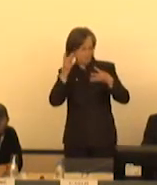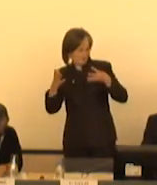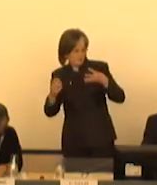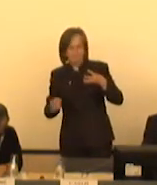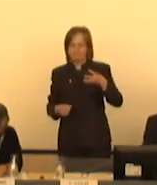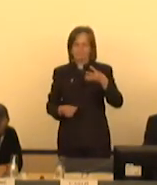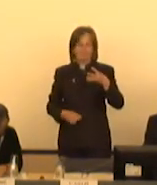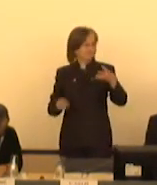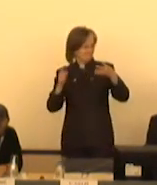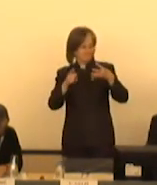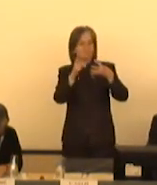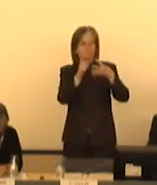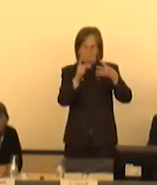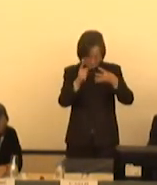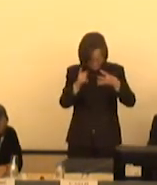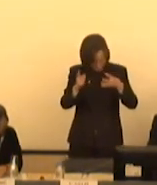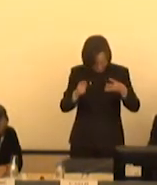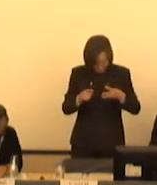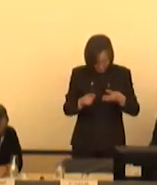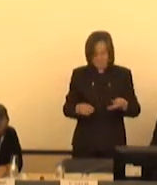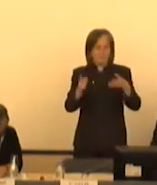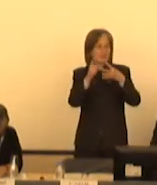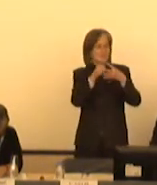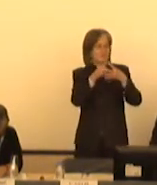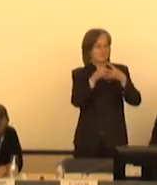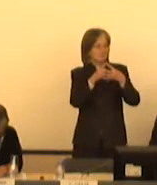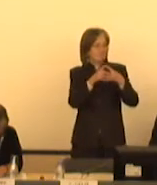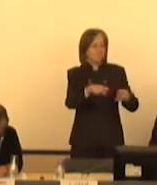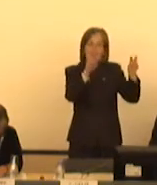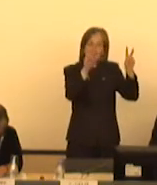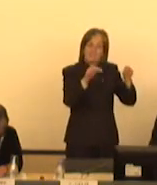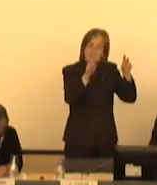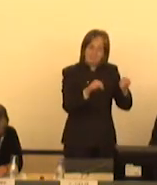Jo en destacaré quatre motius pels quals és important.